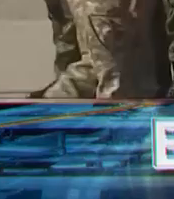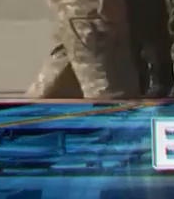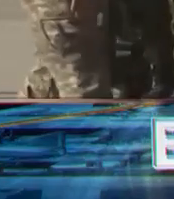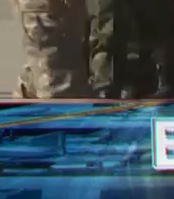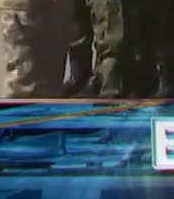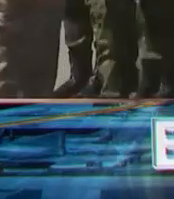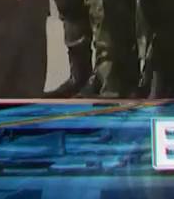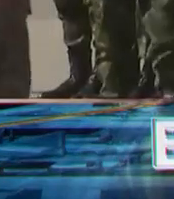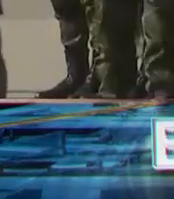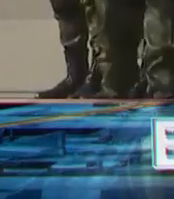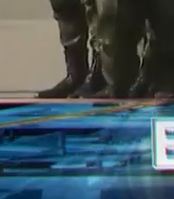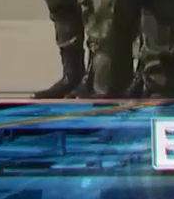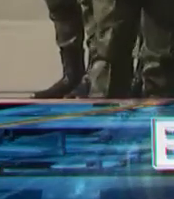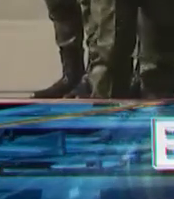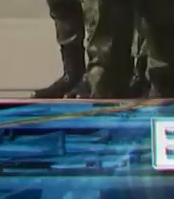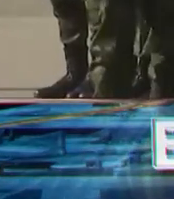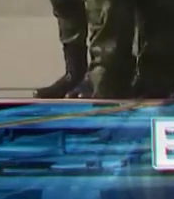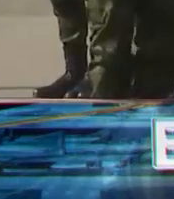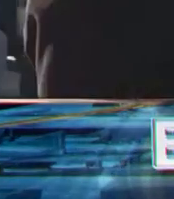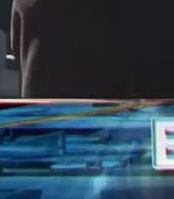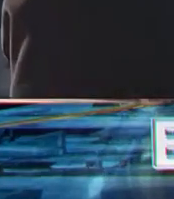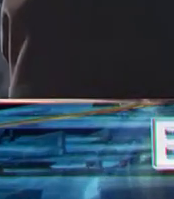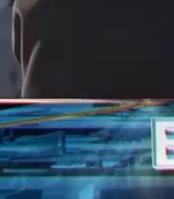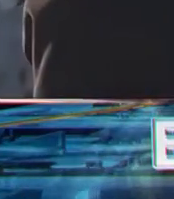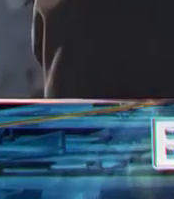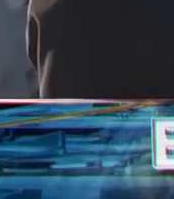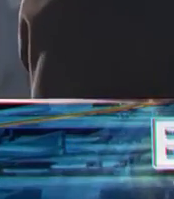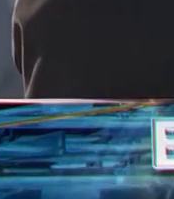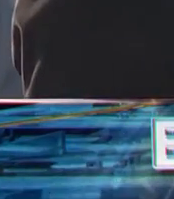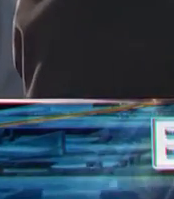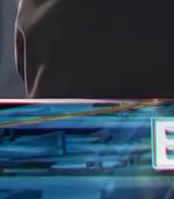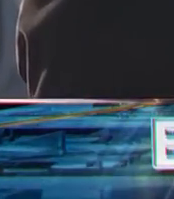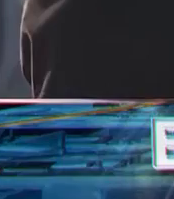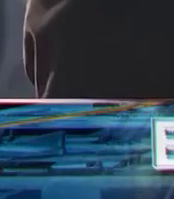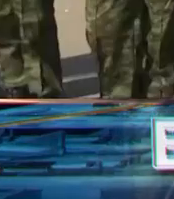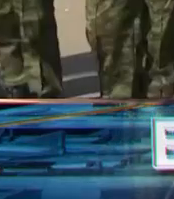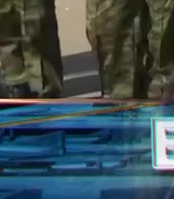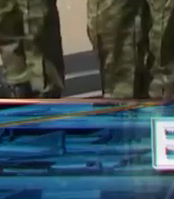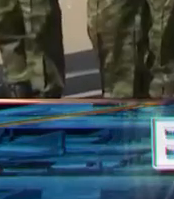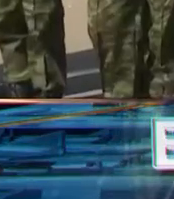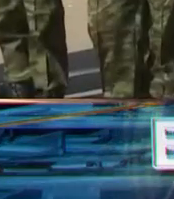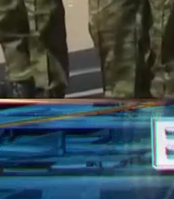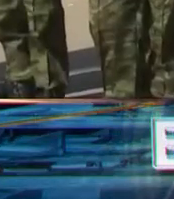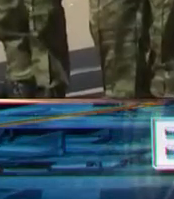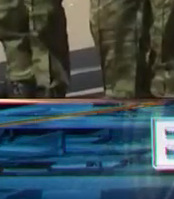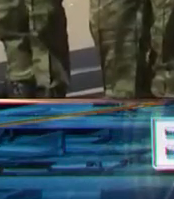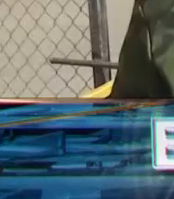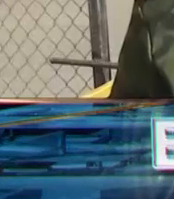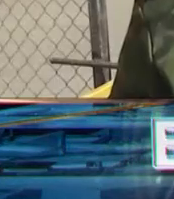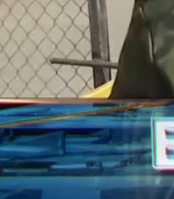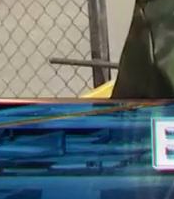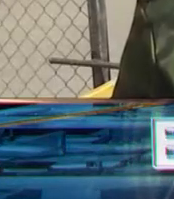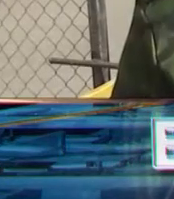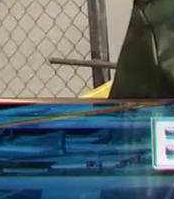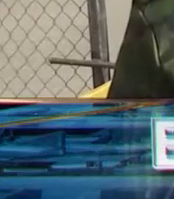Отан қорғаған мен тең, президент пәрменімен әскерге уақытша шақырылғандар Асыл Арман кешенінде кешенді жұмыстарға тартылды.